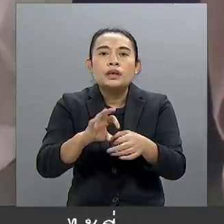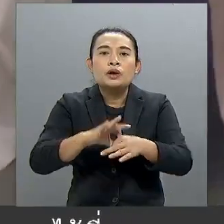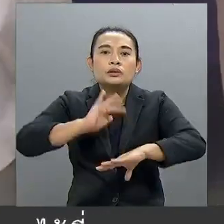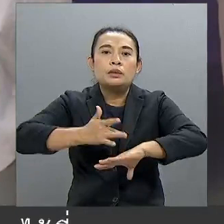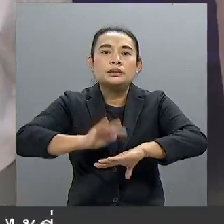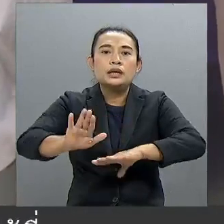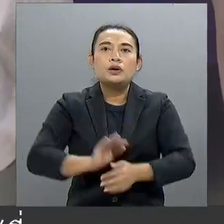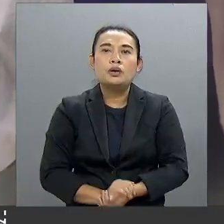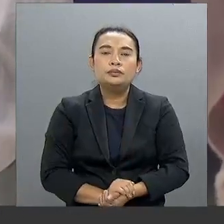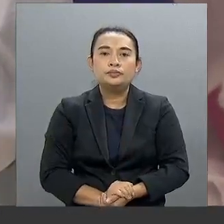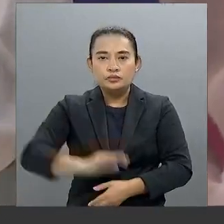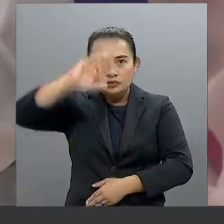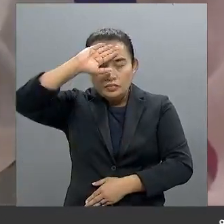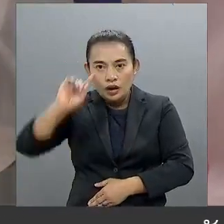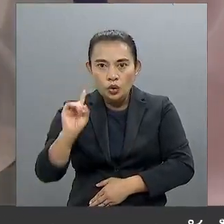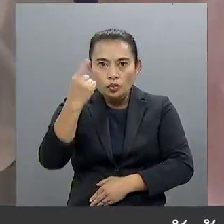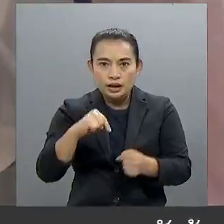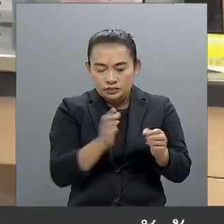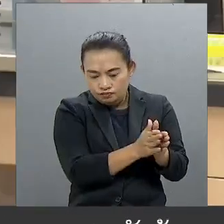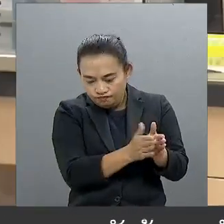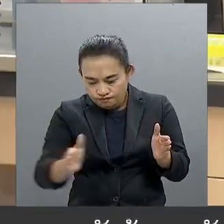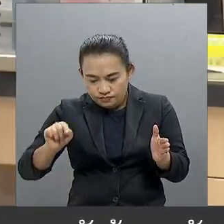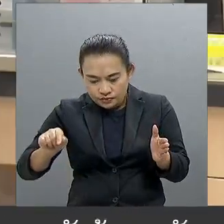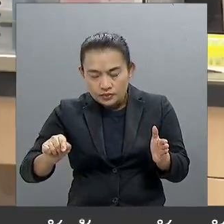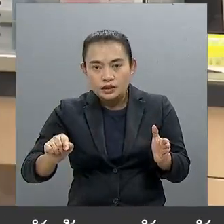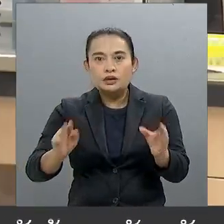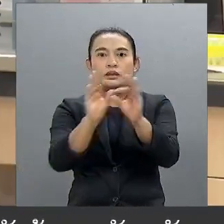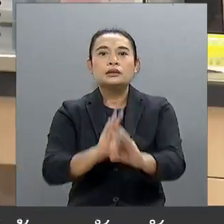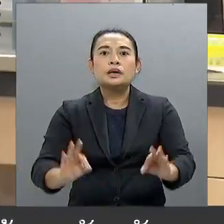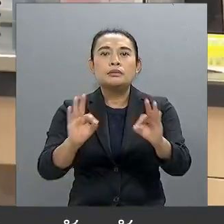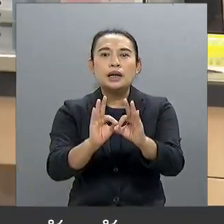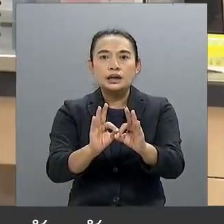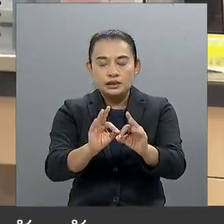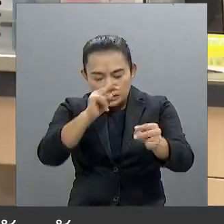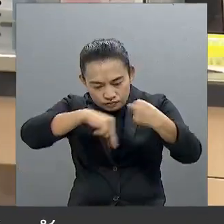ใหม่ผลระยะยาวจึงมีความจำเป็นในการรักษาเป็นอย่างยิ่ง